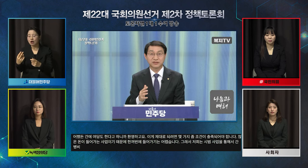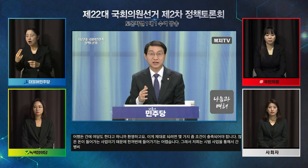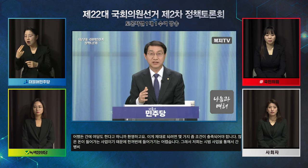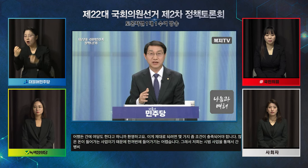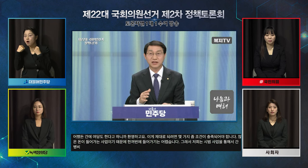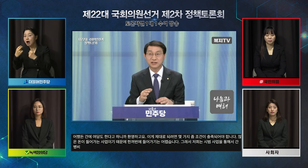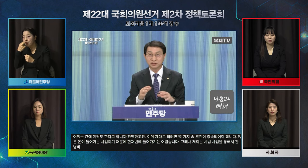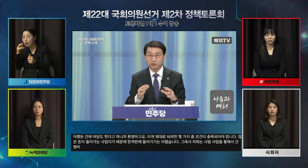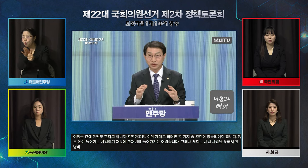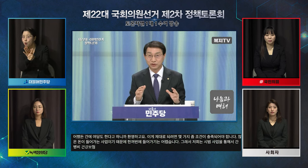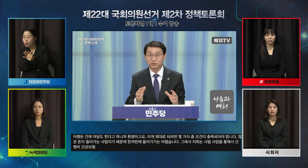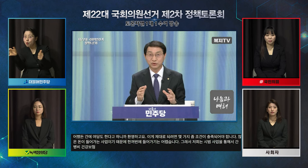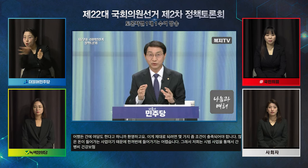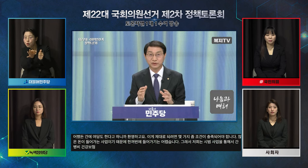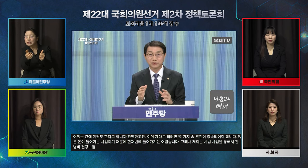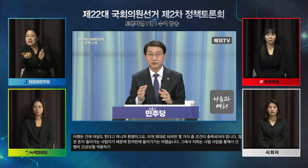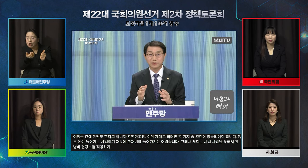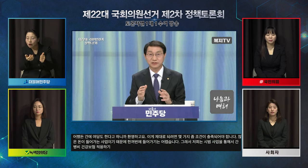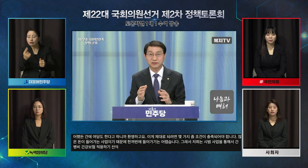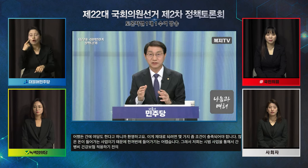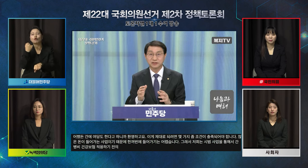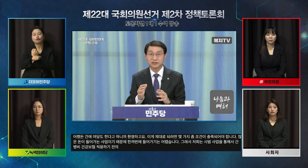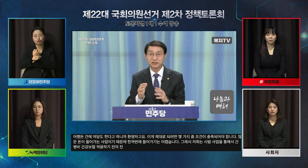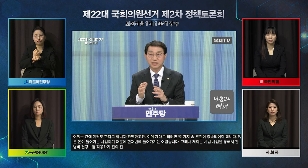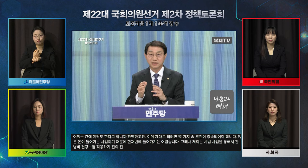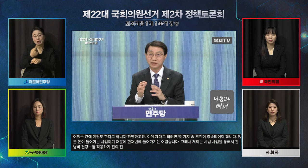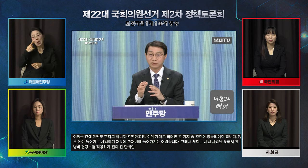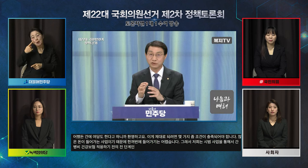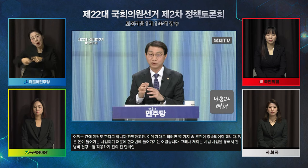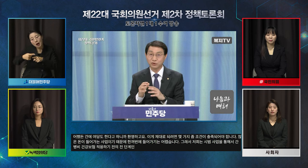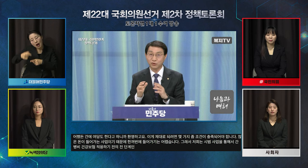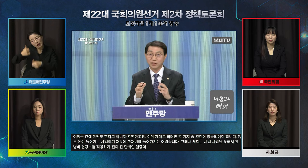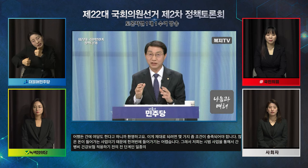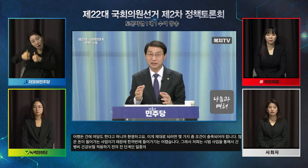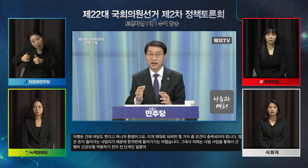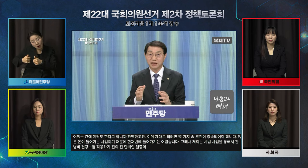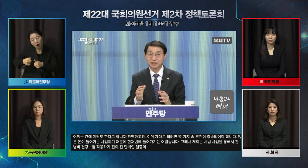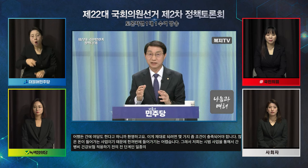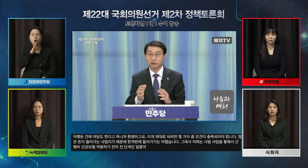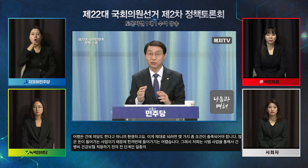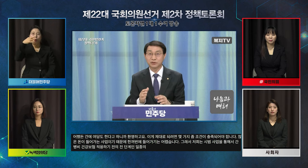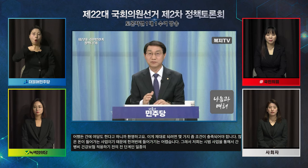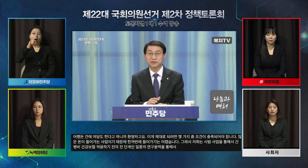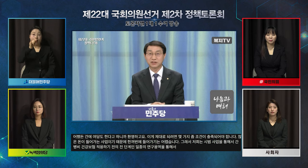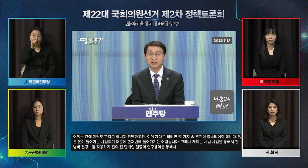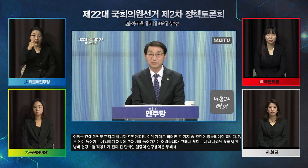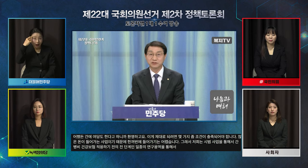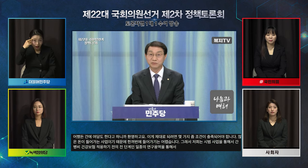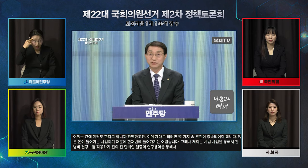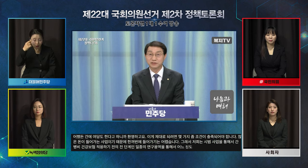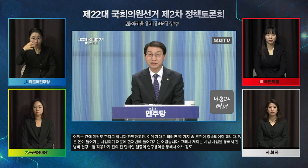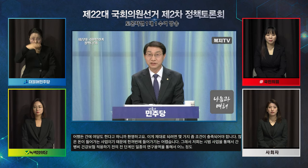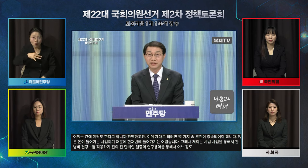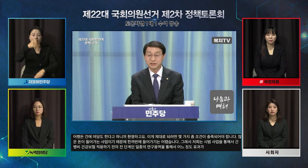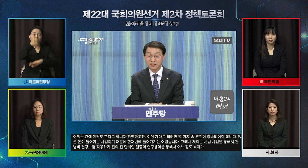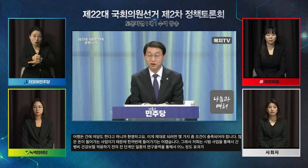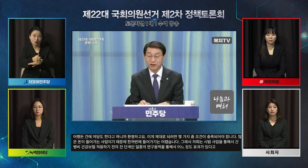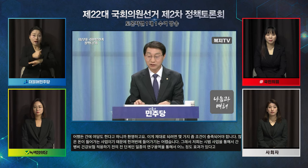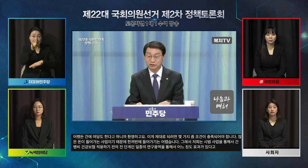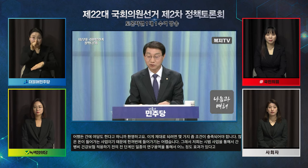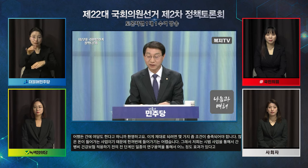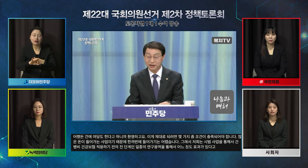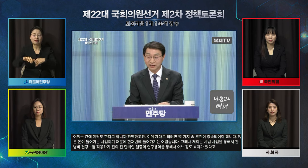전 단계의 일종의 연구 용역을 통해서 이게 어느 정도 효과가 있다라고 입증이 된다면 전면적인